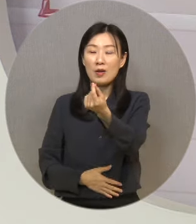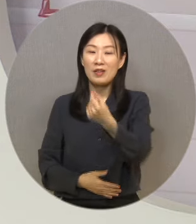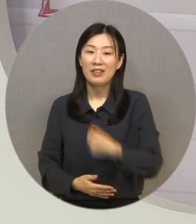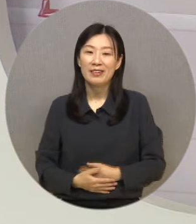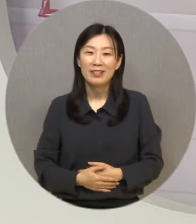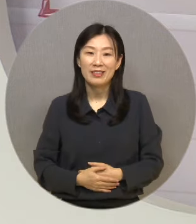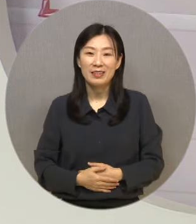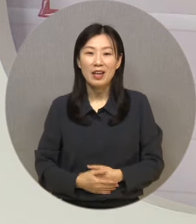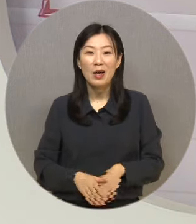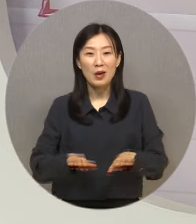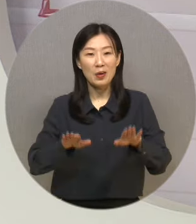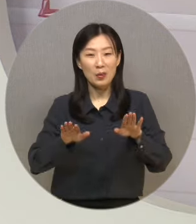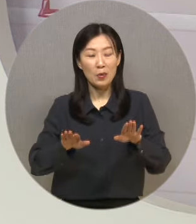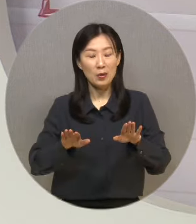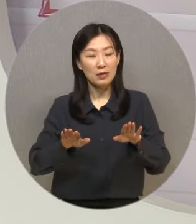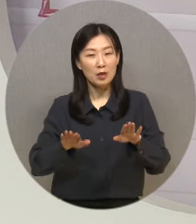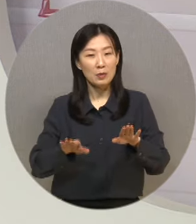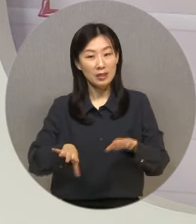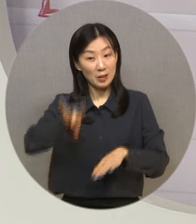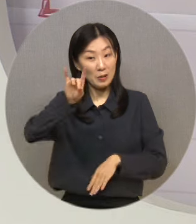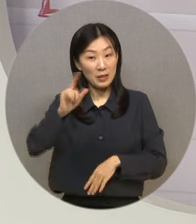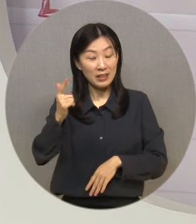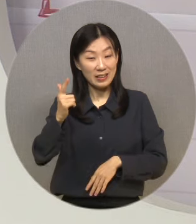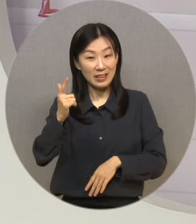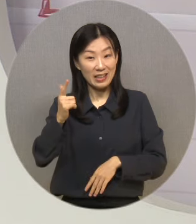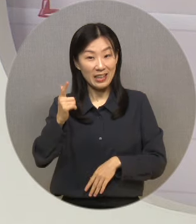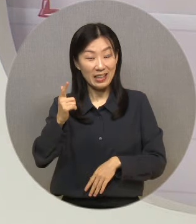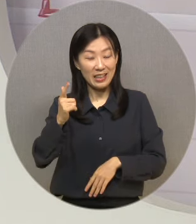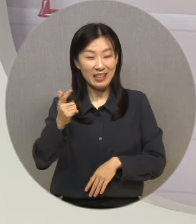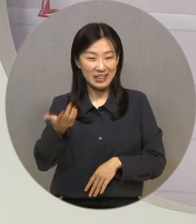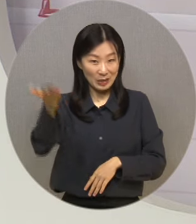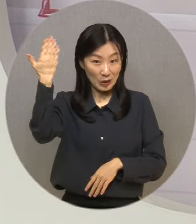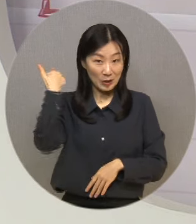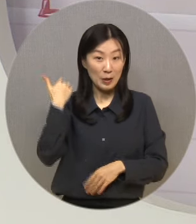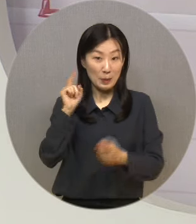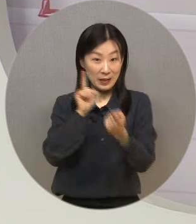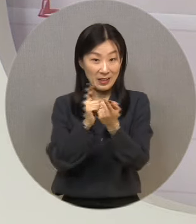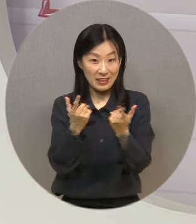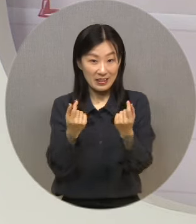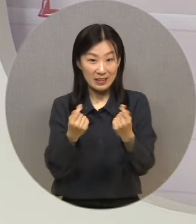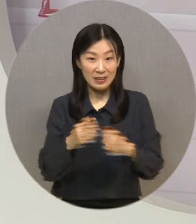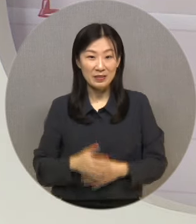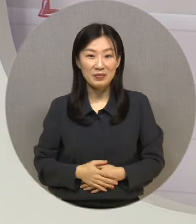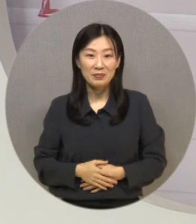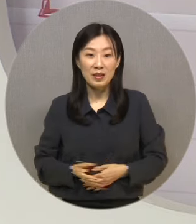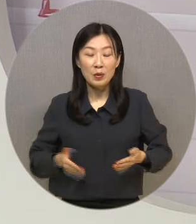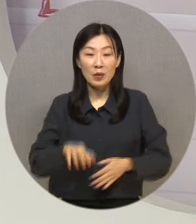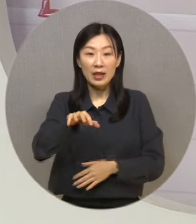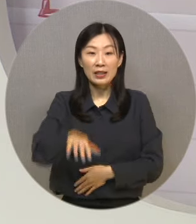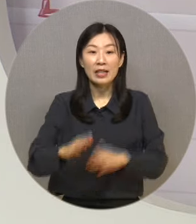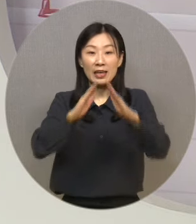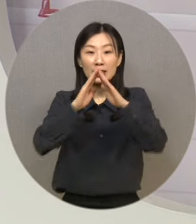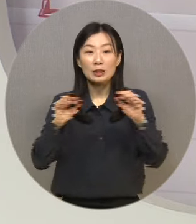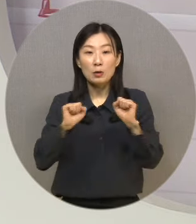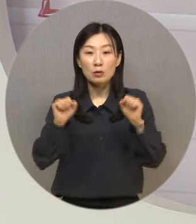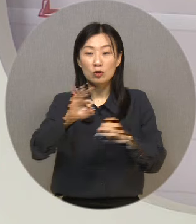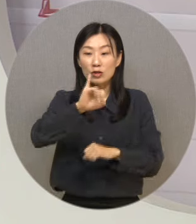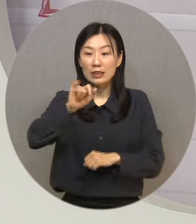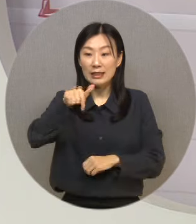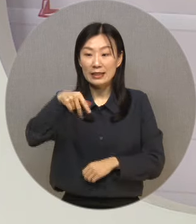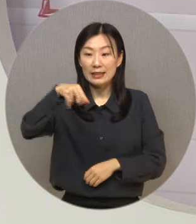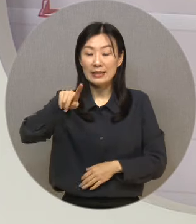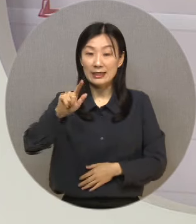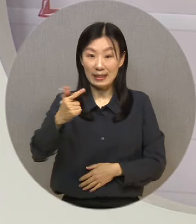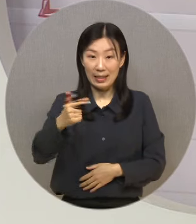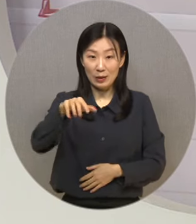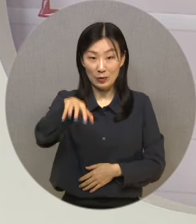이렇게 구면이네요. 네. 자, 네. 고향이 전북 익산이라고 그러시는데 고향을 네. 떠나서 서울에 오신 지는 몇 년쯤 되셨어요?